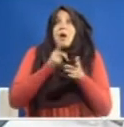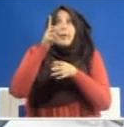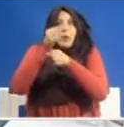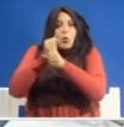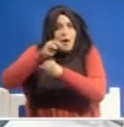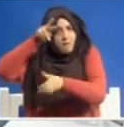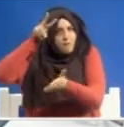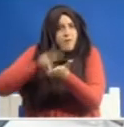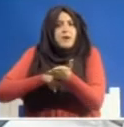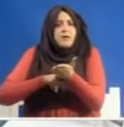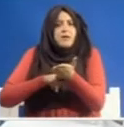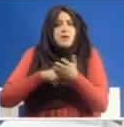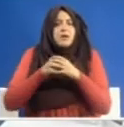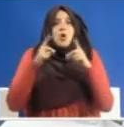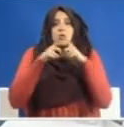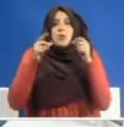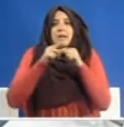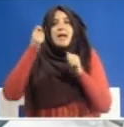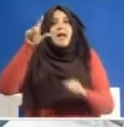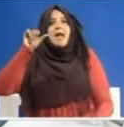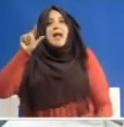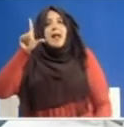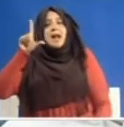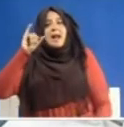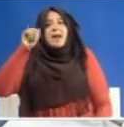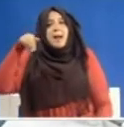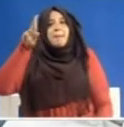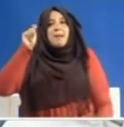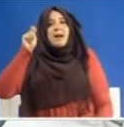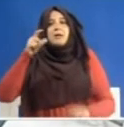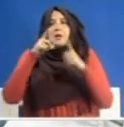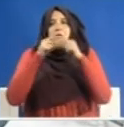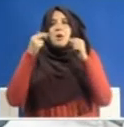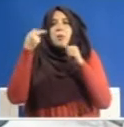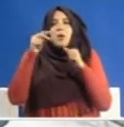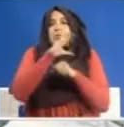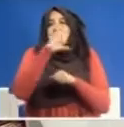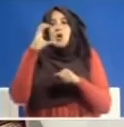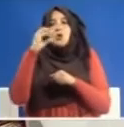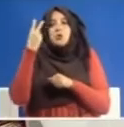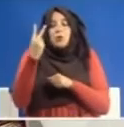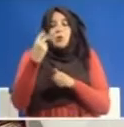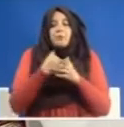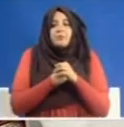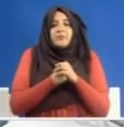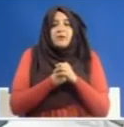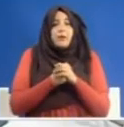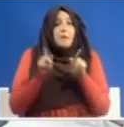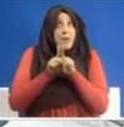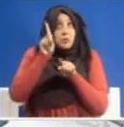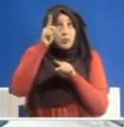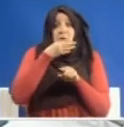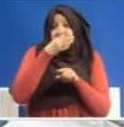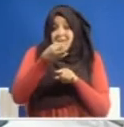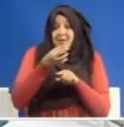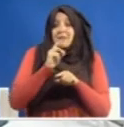تقاته، كما في سورة آل عمران الآية 102 يا أيها الذين آمنوا اتقوا الله حق تقاته، وهو الذي أمرنا في سورة التغابن